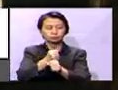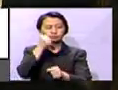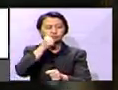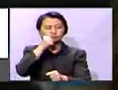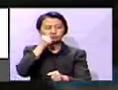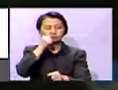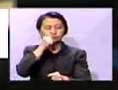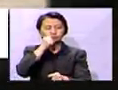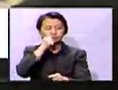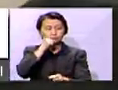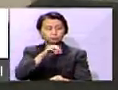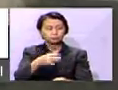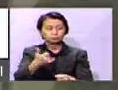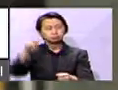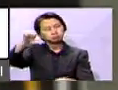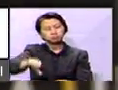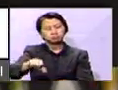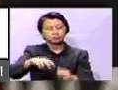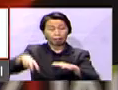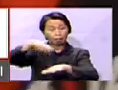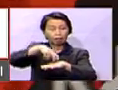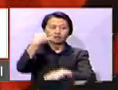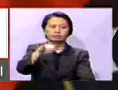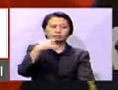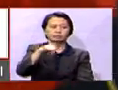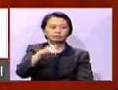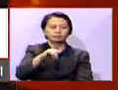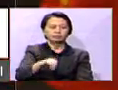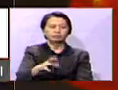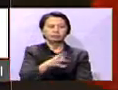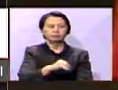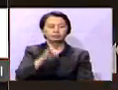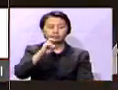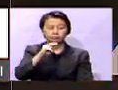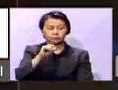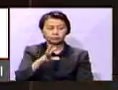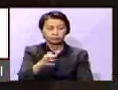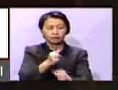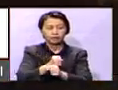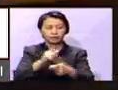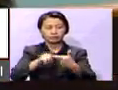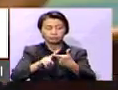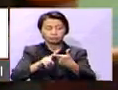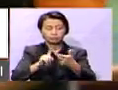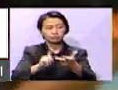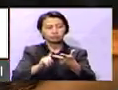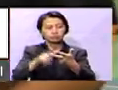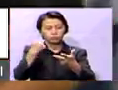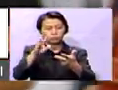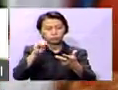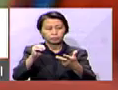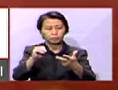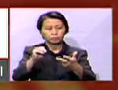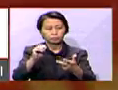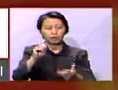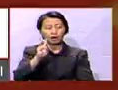Suryani Taibi dan Hasliza Hamid gagal menaiki podium. Bibiana Eng pula menghadiahkan gangsa dalam acara 10 meter air